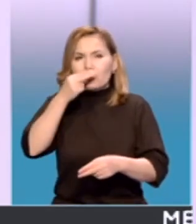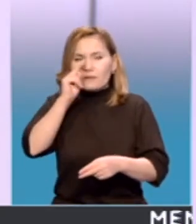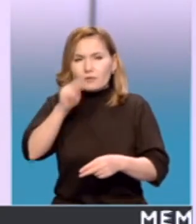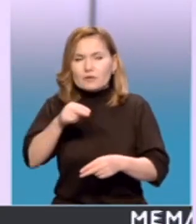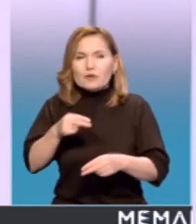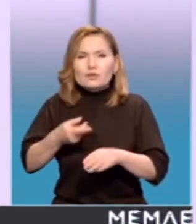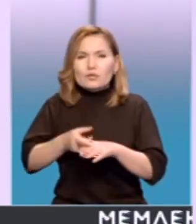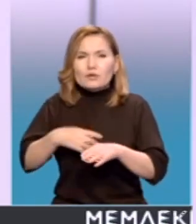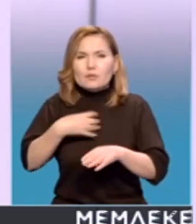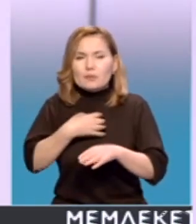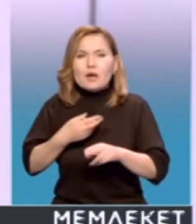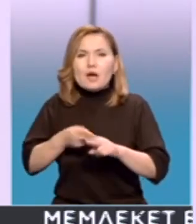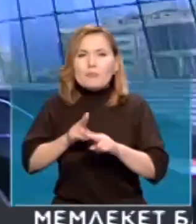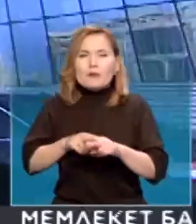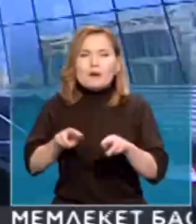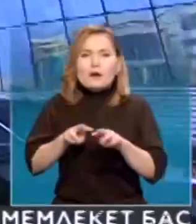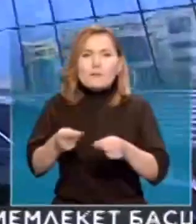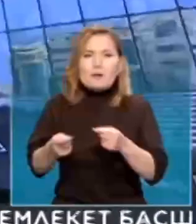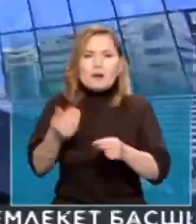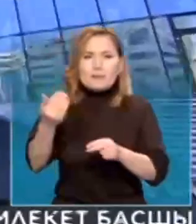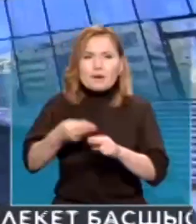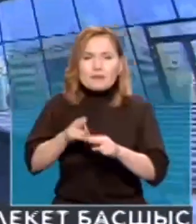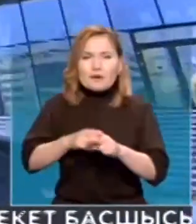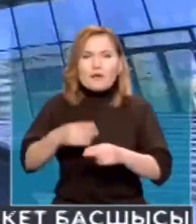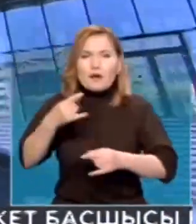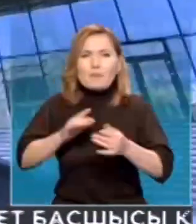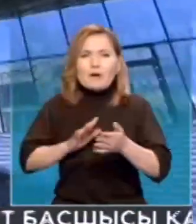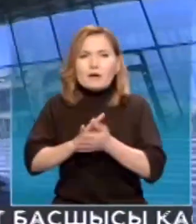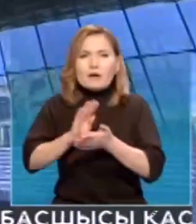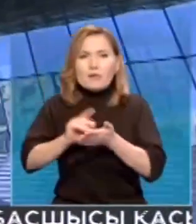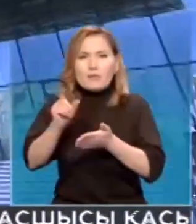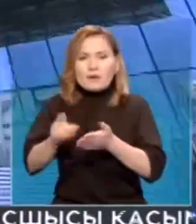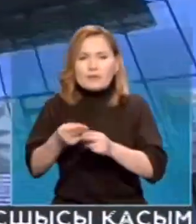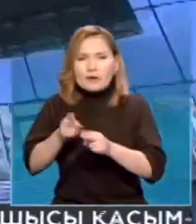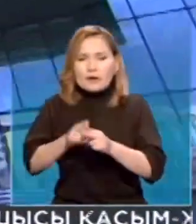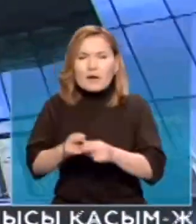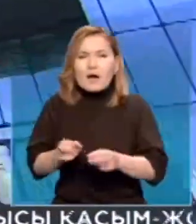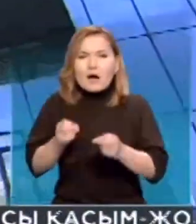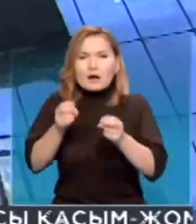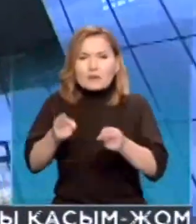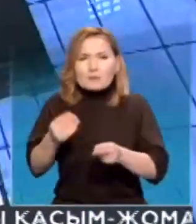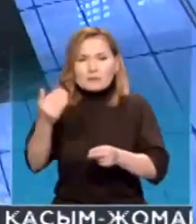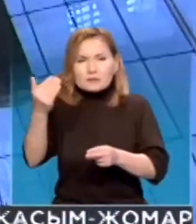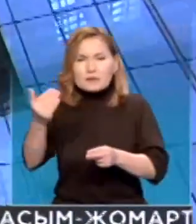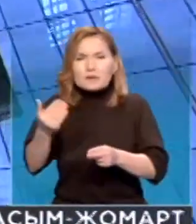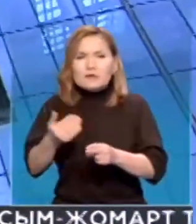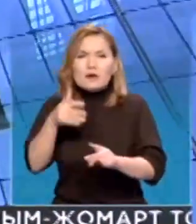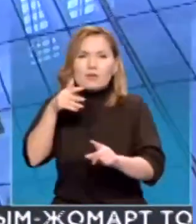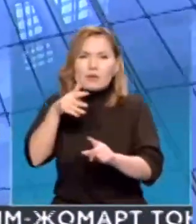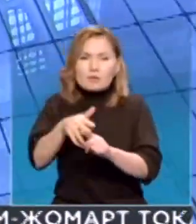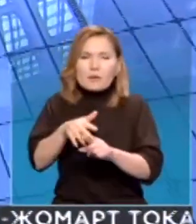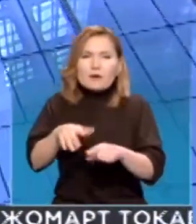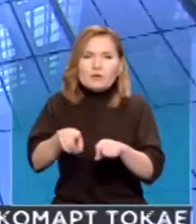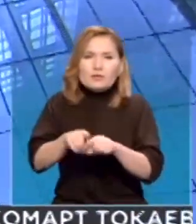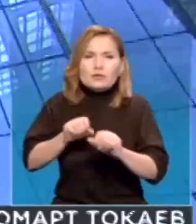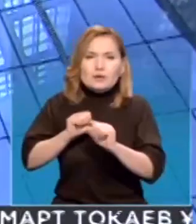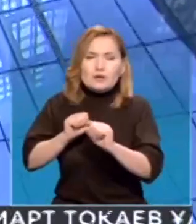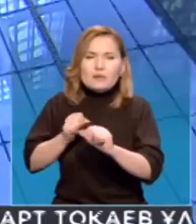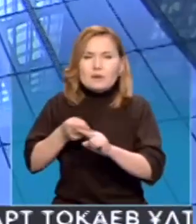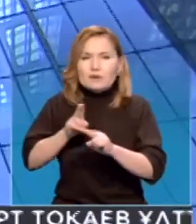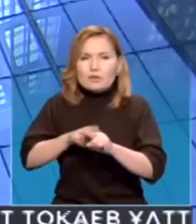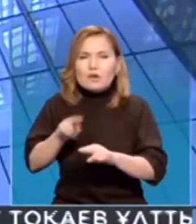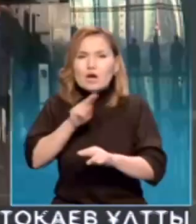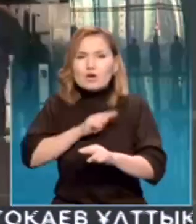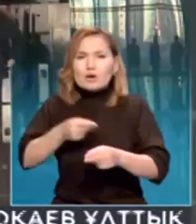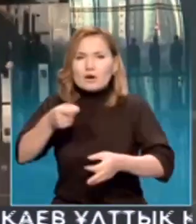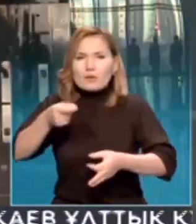маңызды. Бүгін ақпарат және қоғамдық даму министрі бақ өкілдеріне қатысты қылмыс жасағандары туралы пікір білдірді. Тархан Қыдыралидің айтуынша, қазір тергеу жүріп